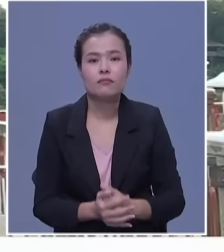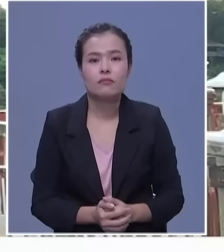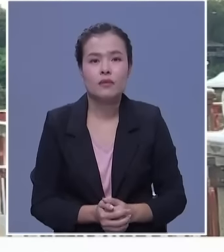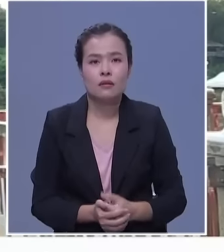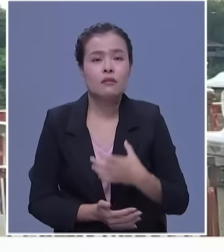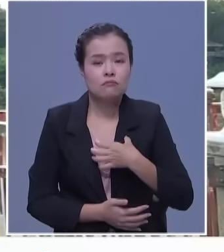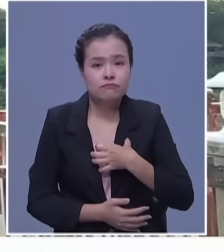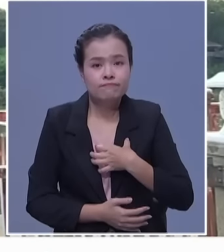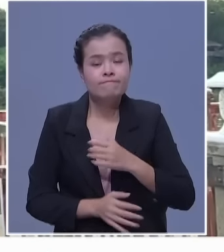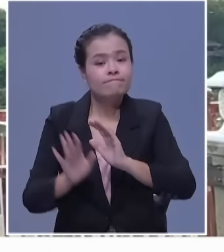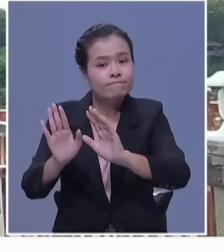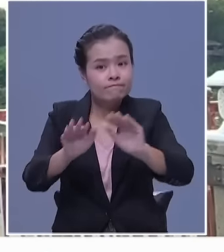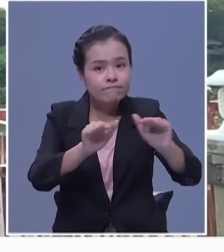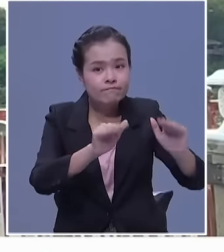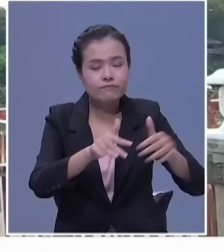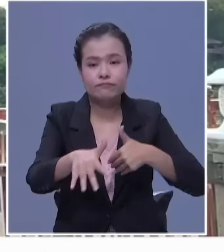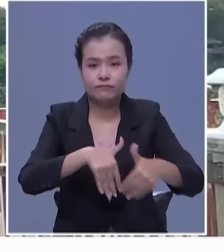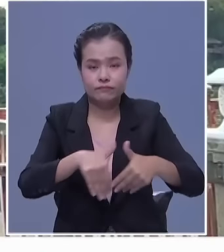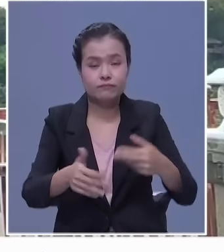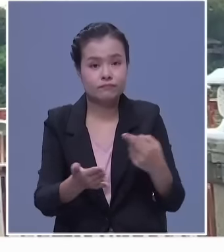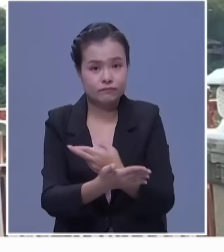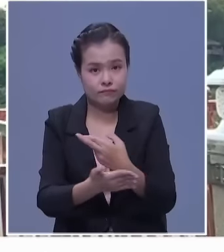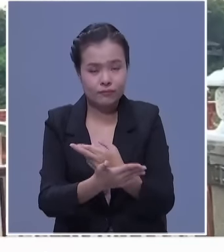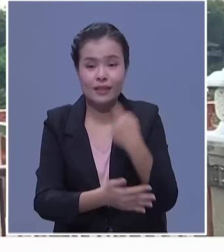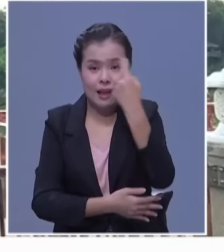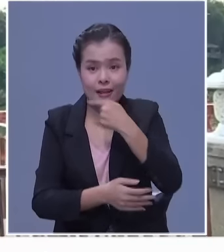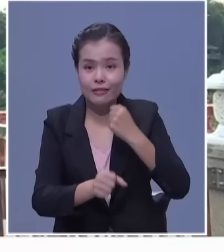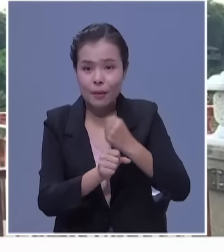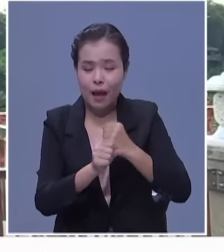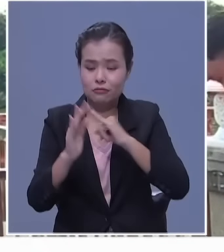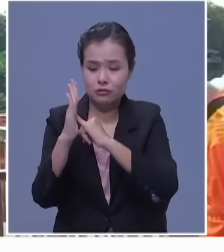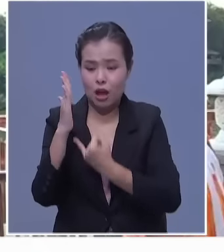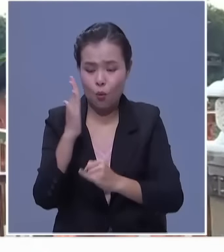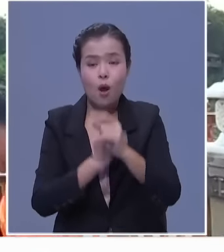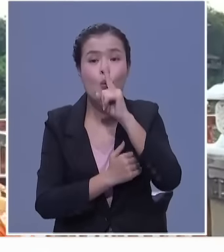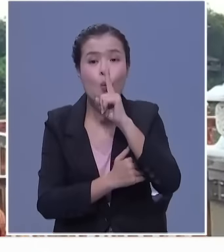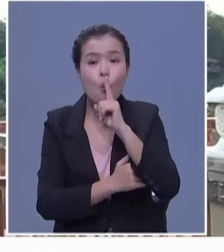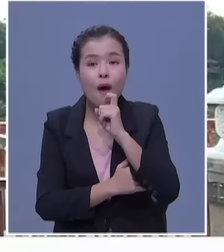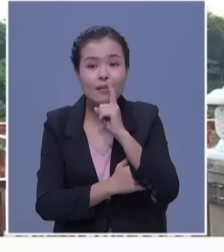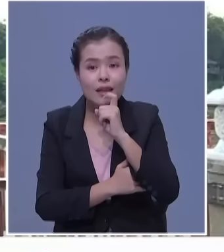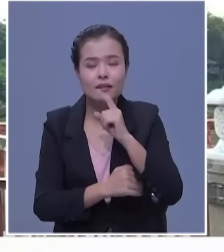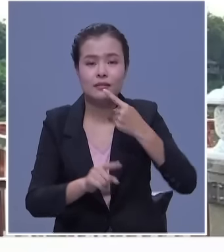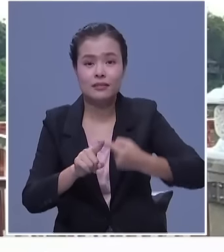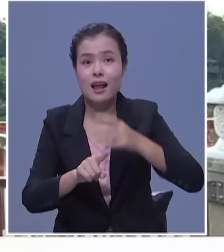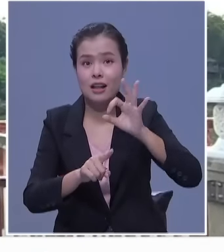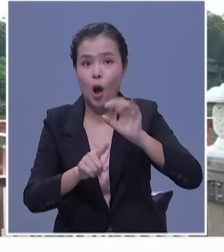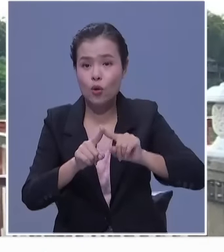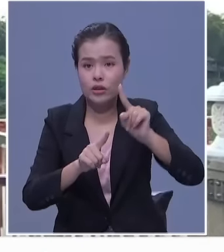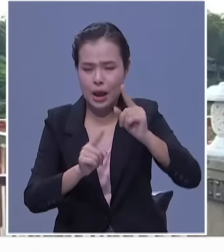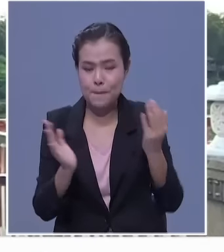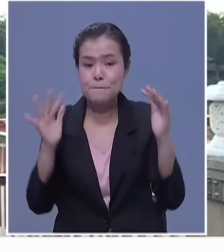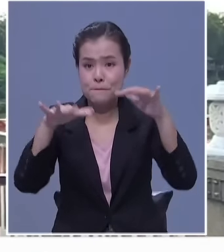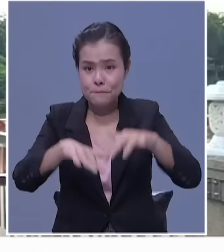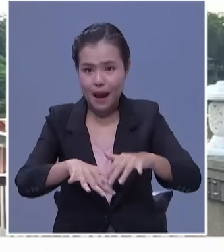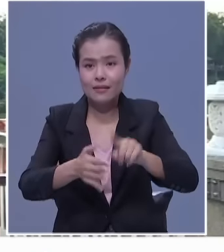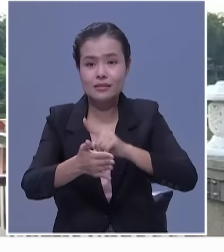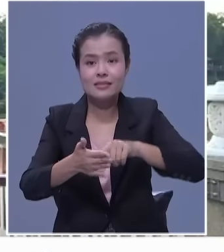อยากจะสื่อสารนะครับเชิญชพ่อแม่พี่น้องชาวราชบุรีทุกคนใครที่ทำงานอยู่ต่างจังหวัดวันอาทิตย์ที่จะถึงนี้แล้วนะครับวันที่ 1กันยายนกลับมาใช้สิทธิ์